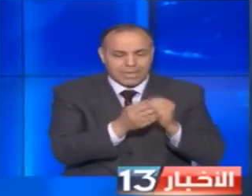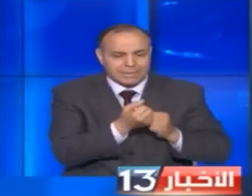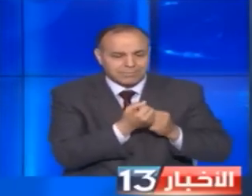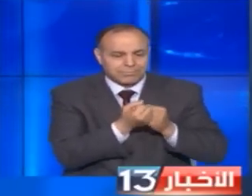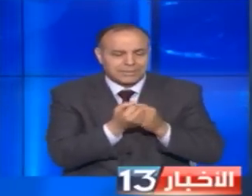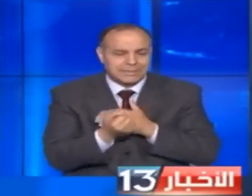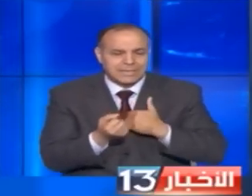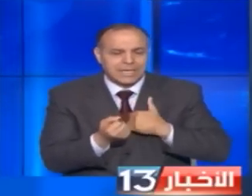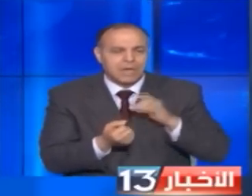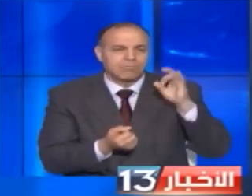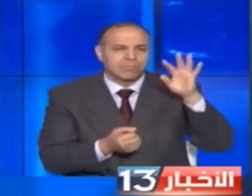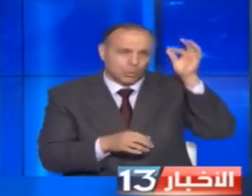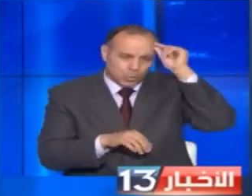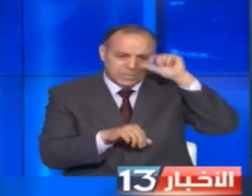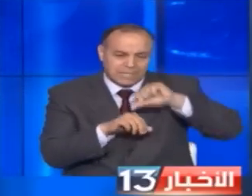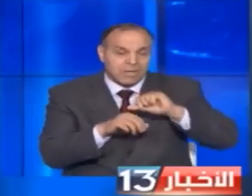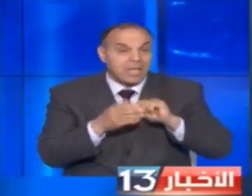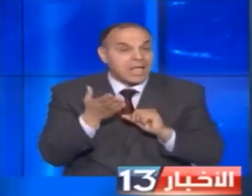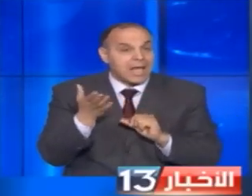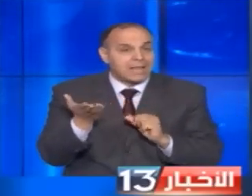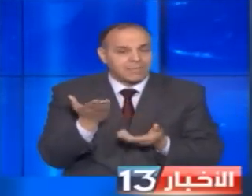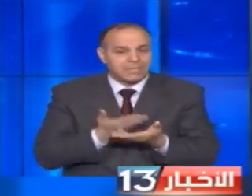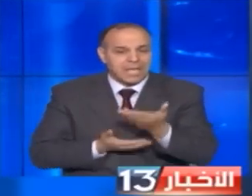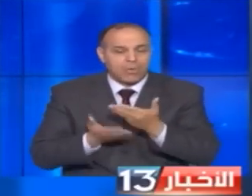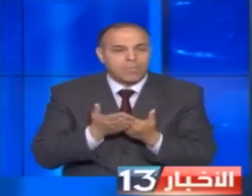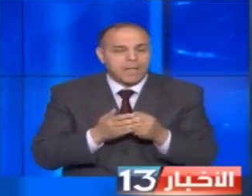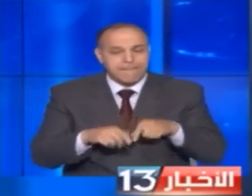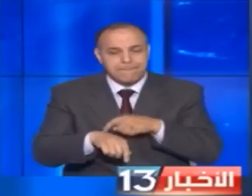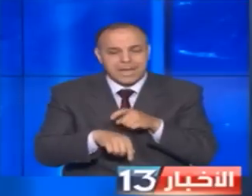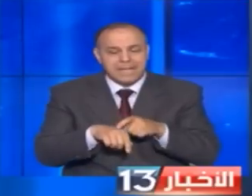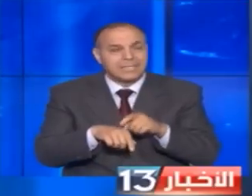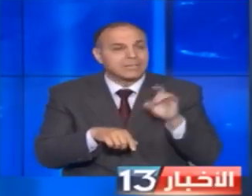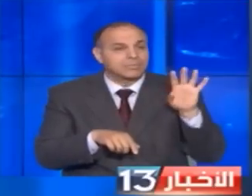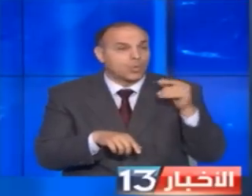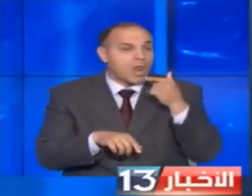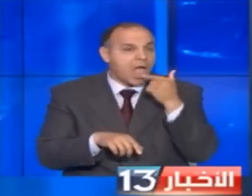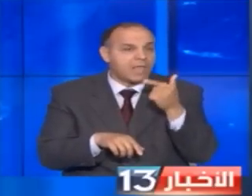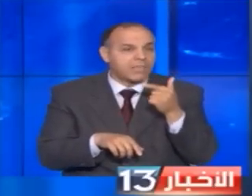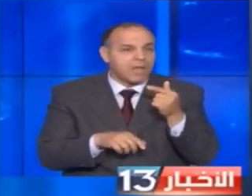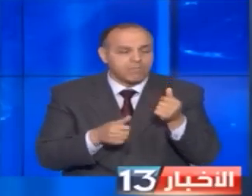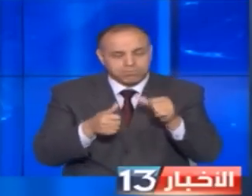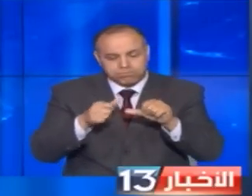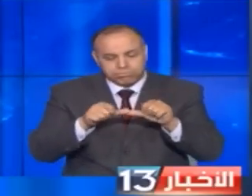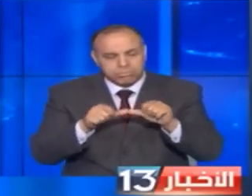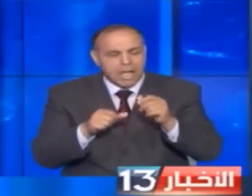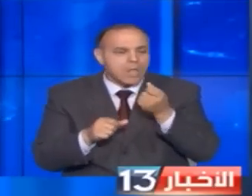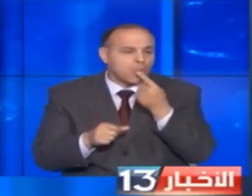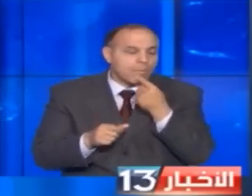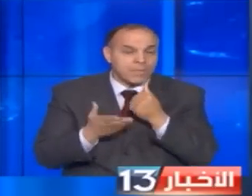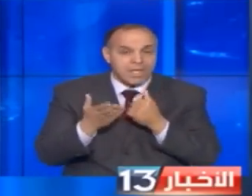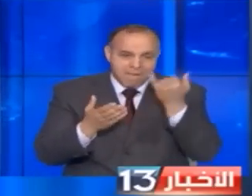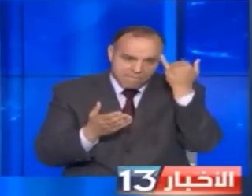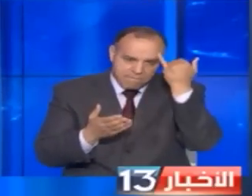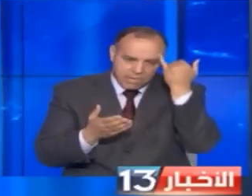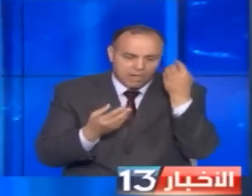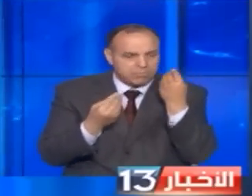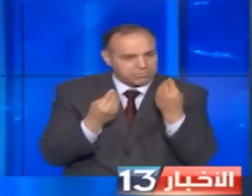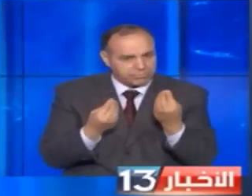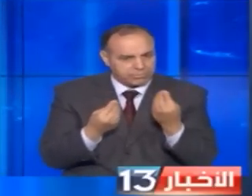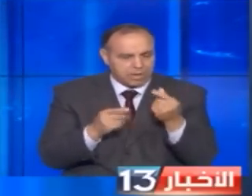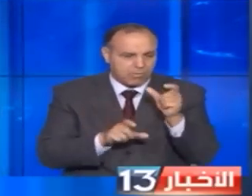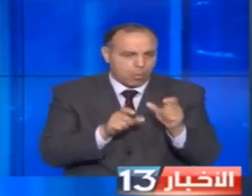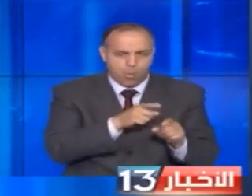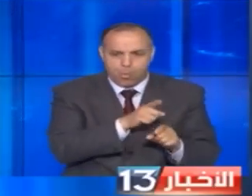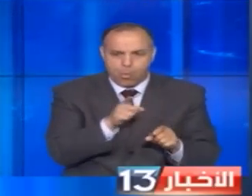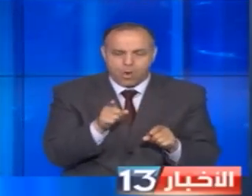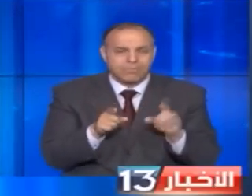بحي الزهور بالعاصمه بالتعاون مع بلديه المكان وبعد مخابر الادويه بادره استحسنها م تساكن